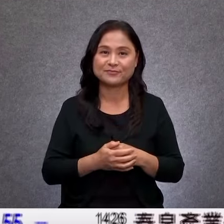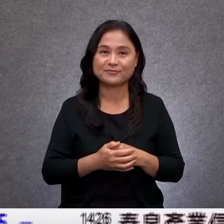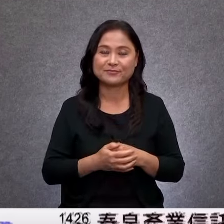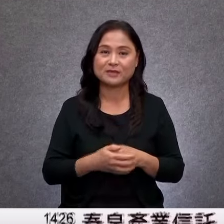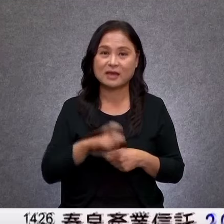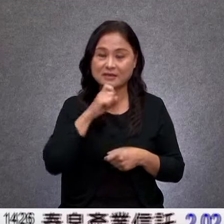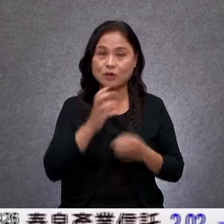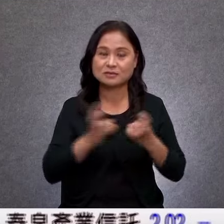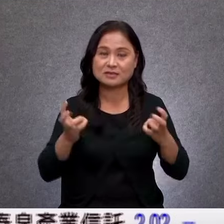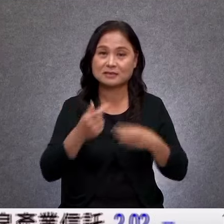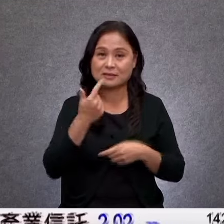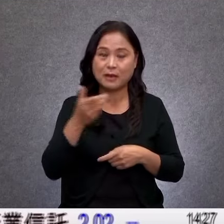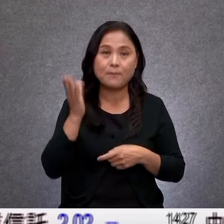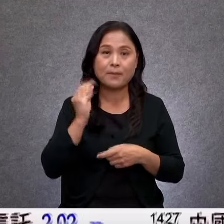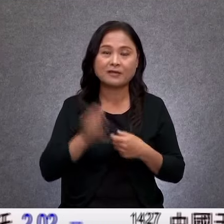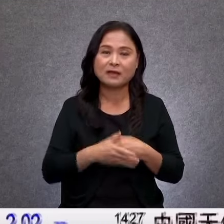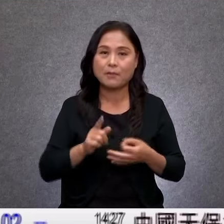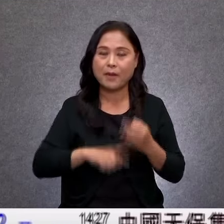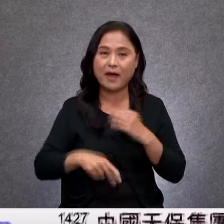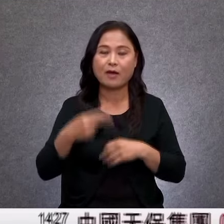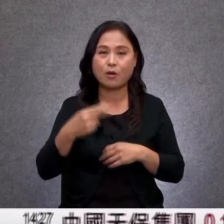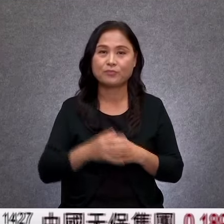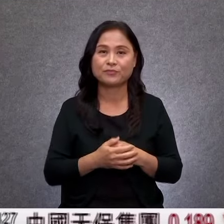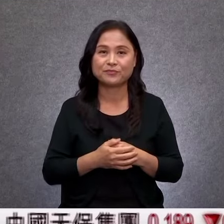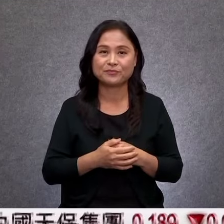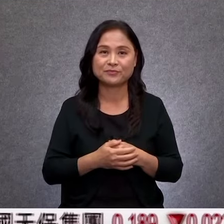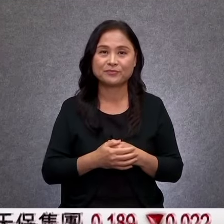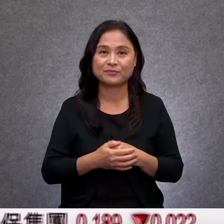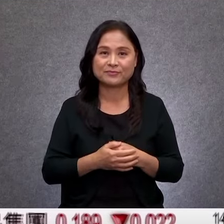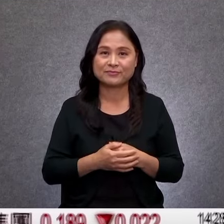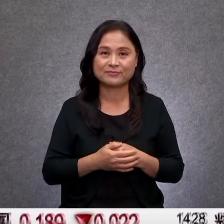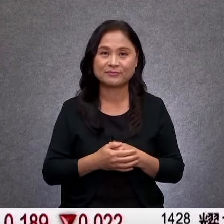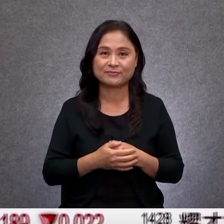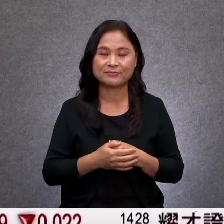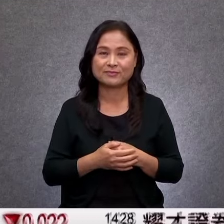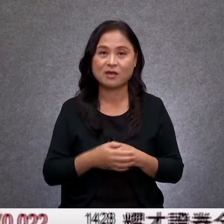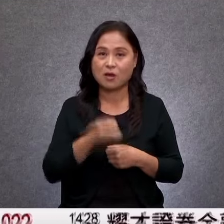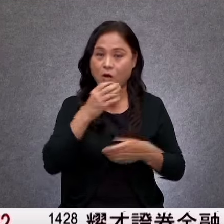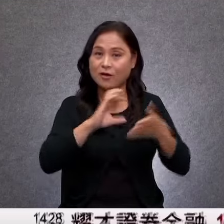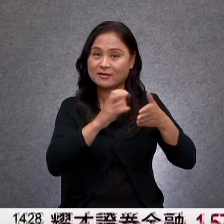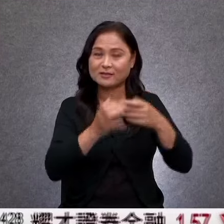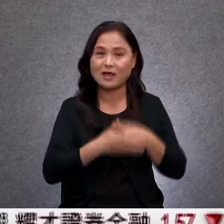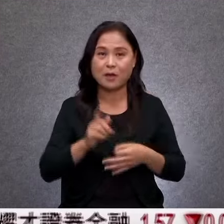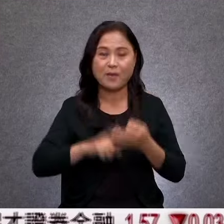一下佢哋嘅代表，有有線新聞嘅洪家聲、